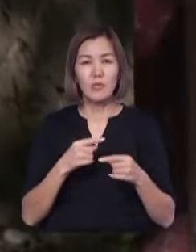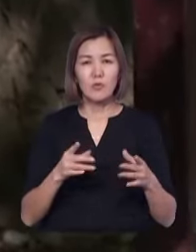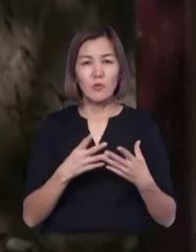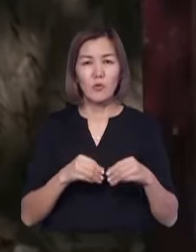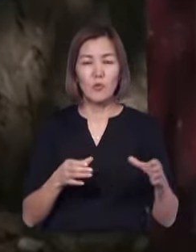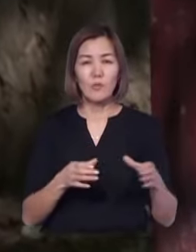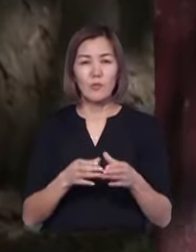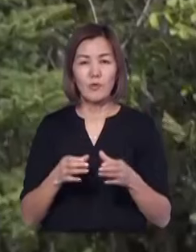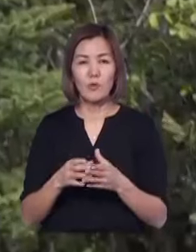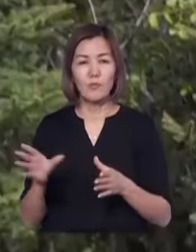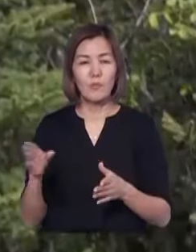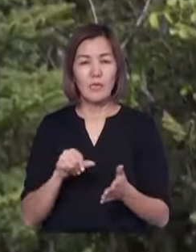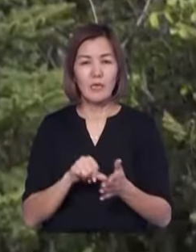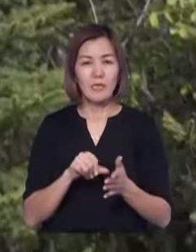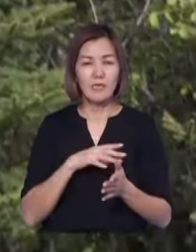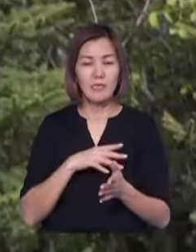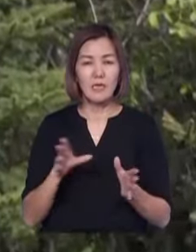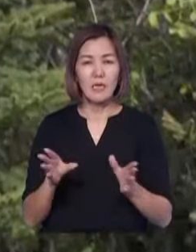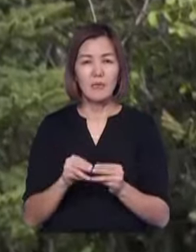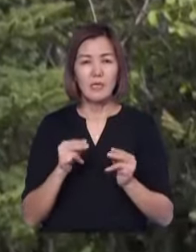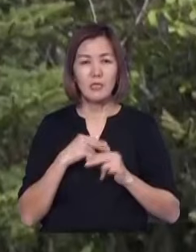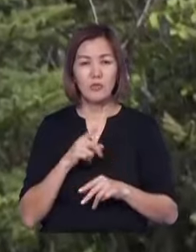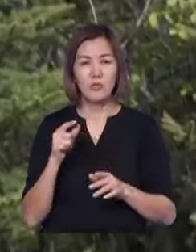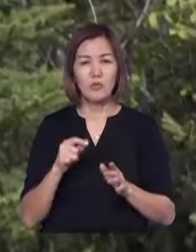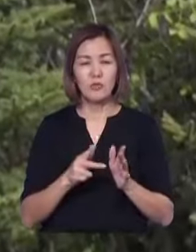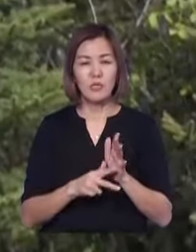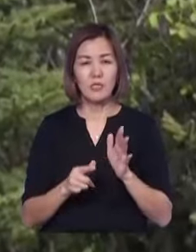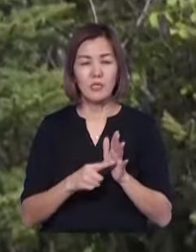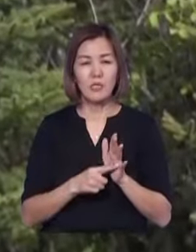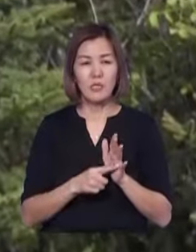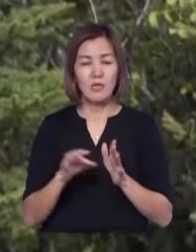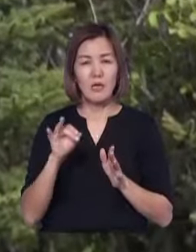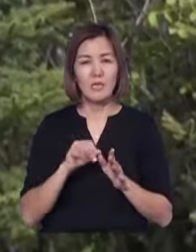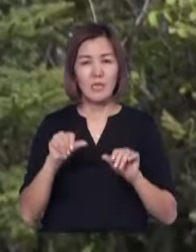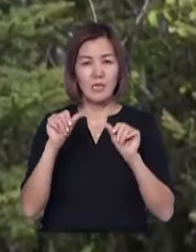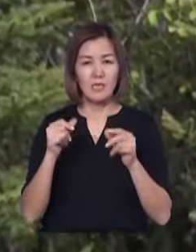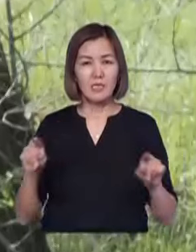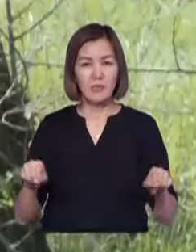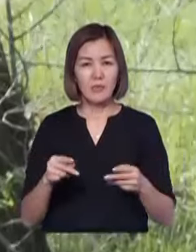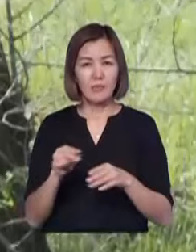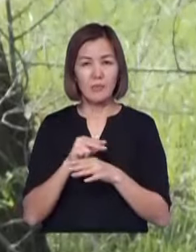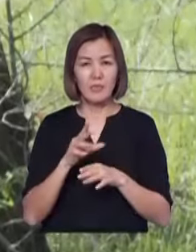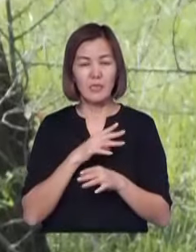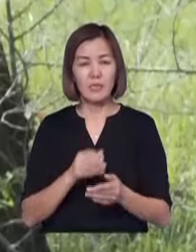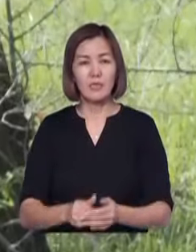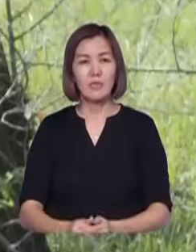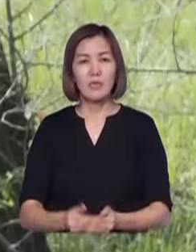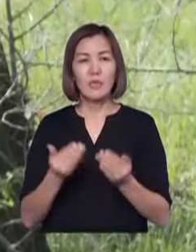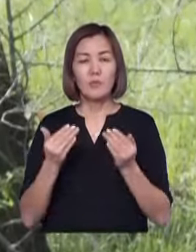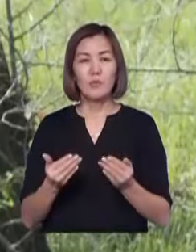қоғамдық ұйым мүшелері түгел қатысты. Олар бірлесе жүріп, 187 тарихи мәдени ескерткішті қалпына келтірген. Мысалы